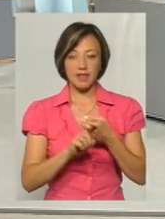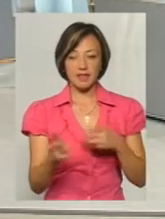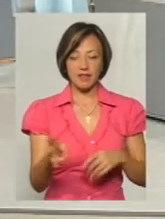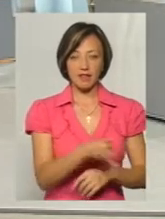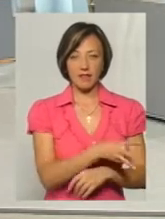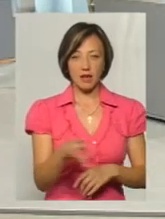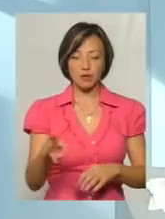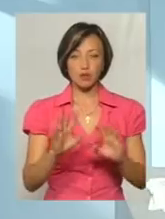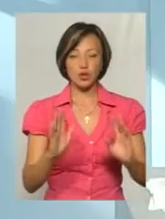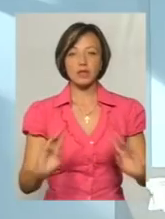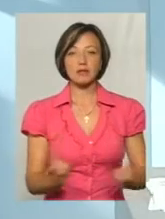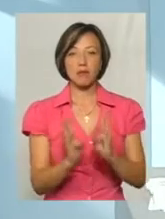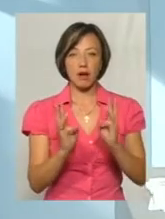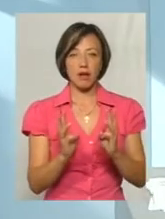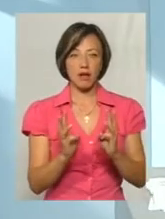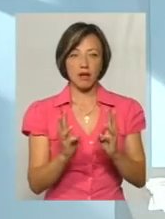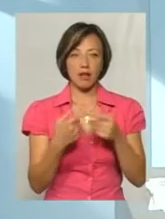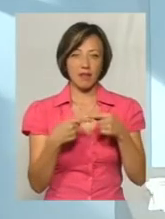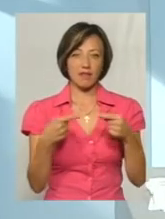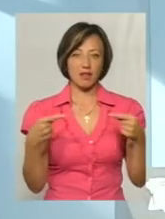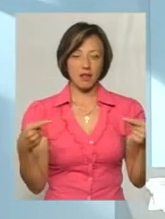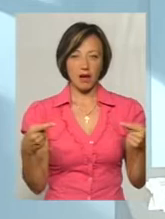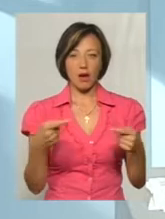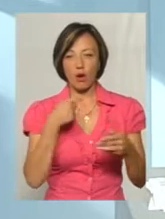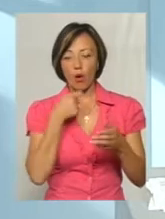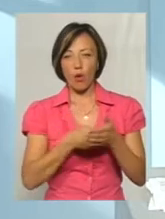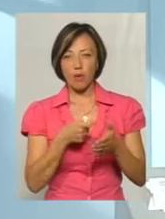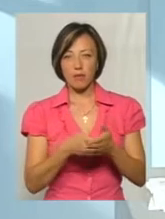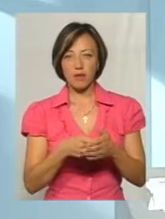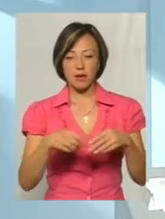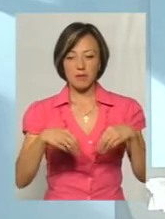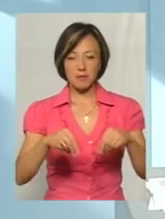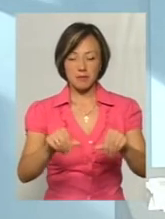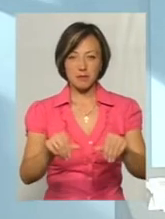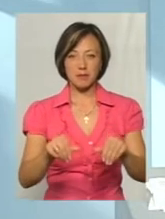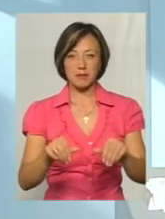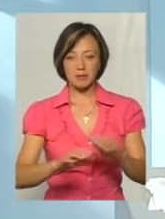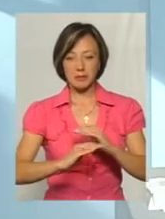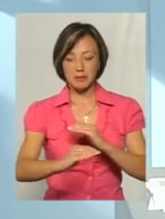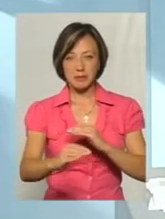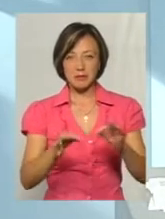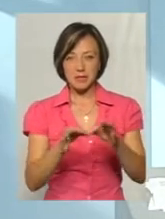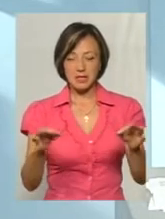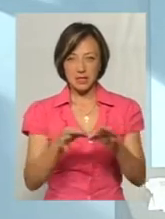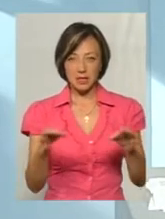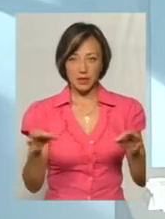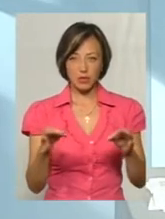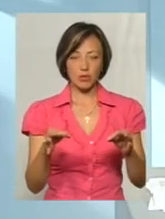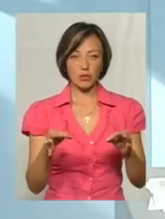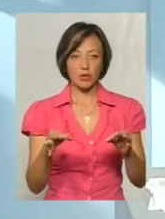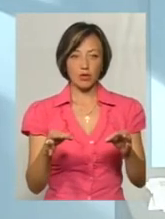буде спалено малоцінний інвентар, корми, підстилку, які